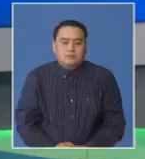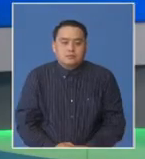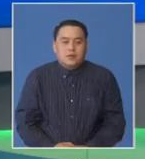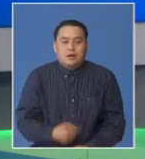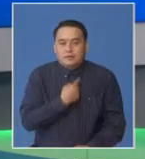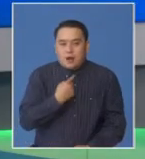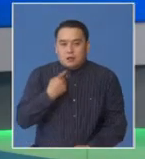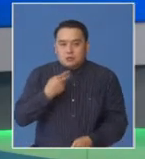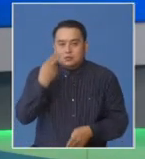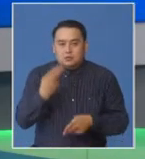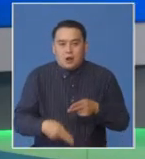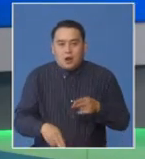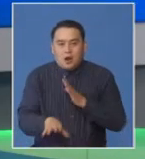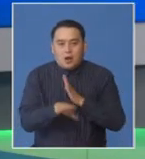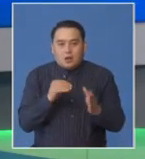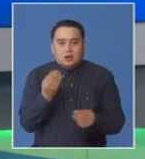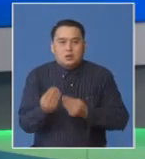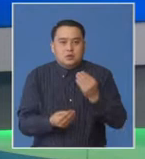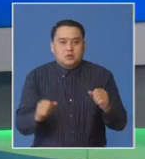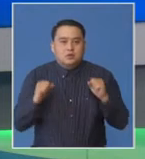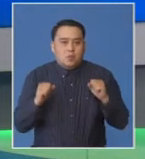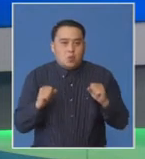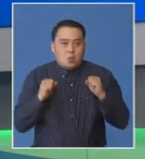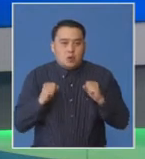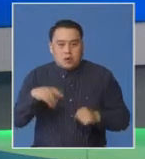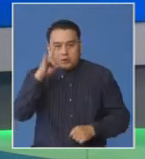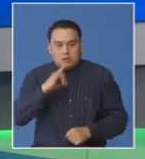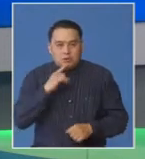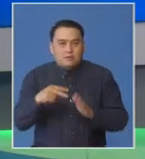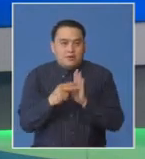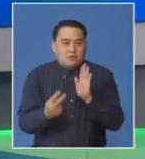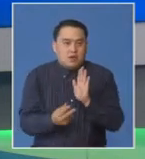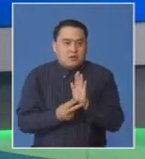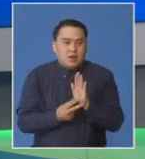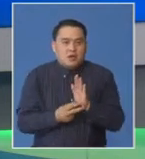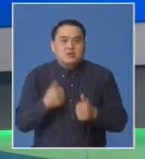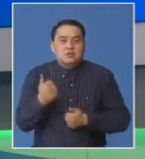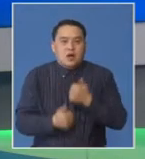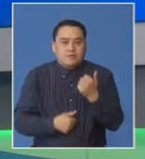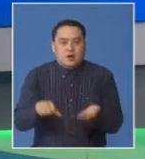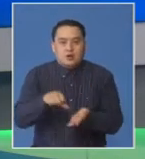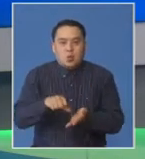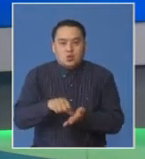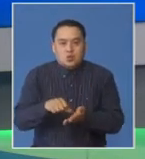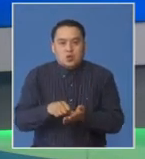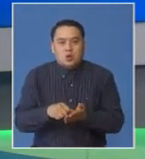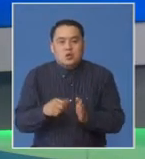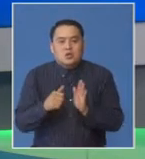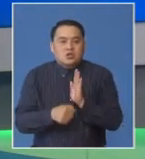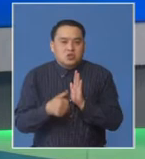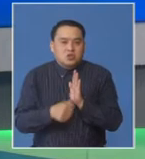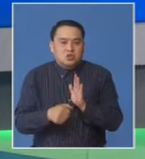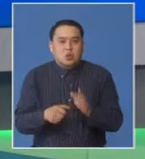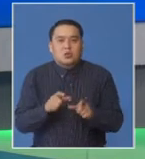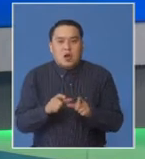В Талдыкургане завершились отборочные игры «Спортфест Казахстан-2018». Всего в соревнованиях приняли участие